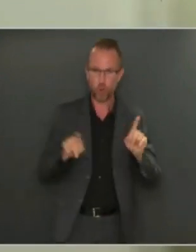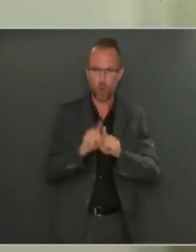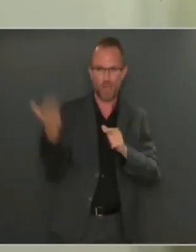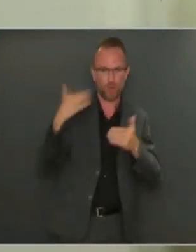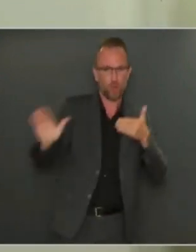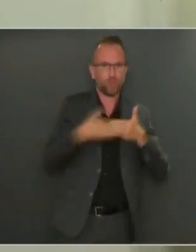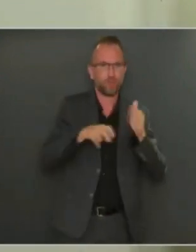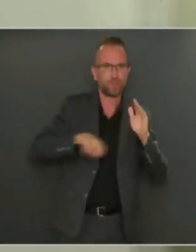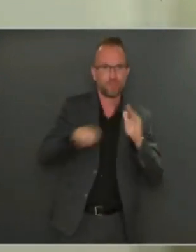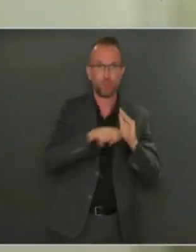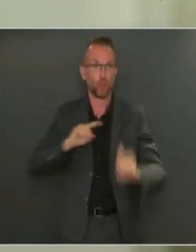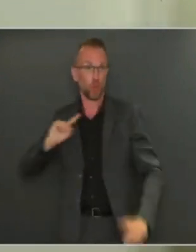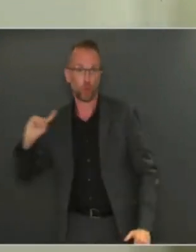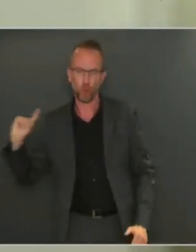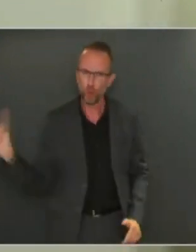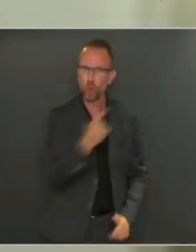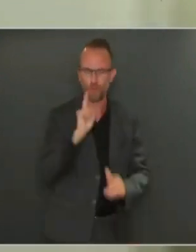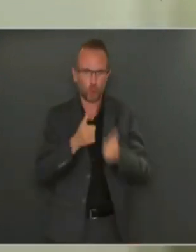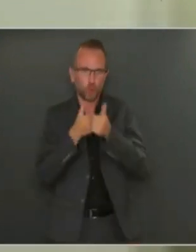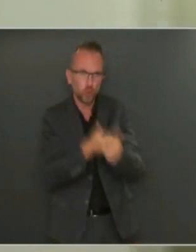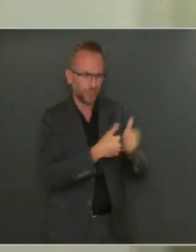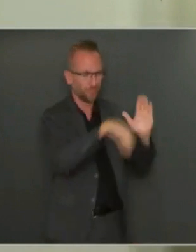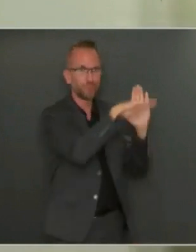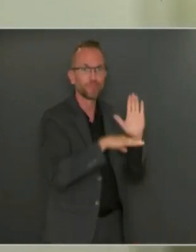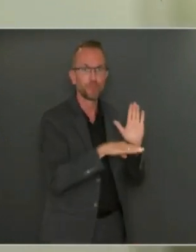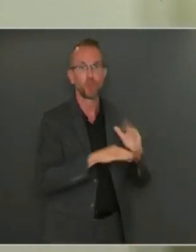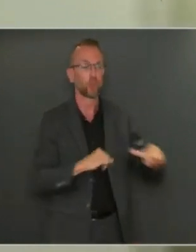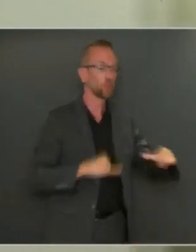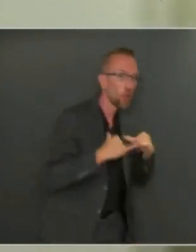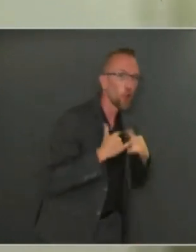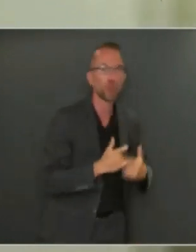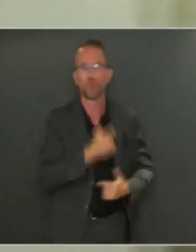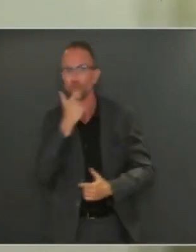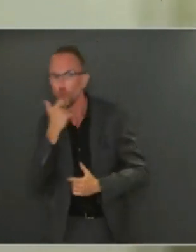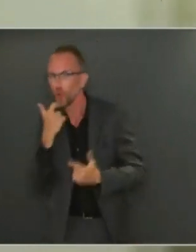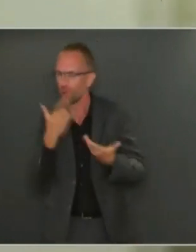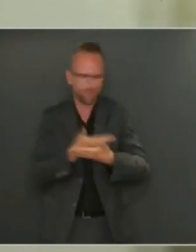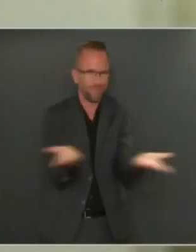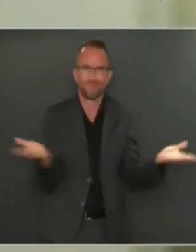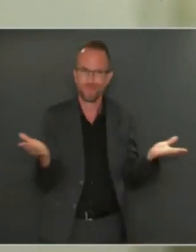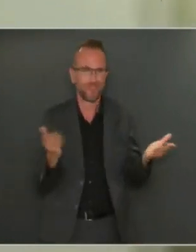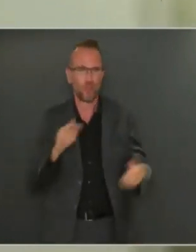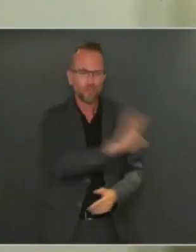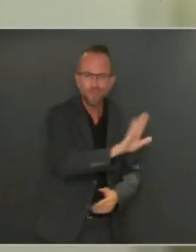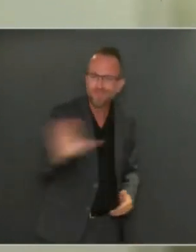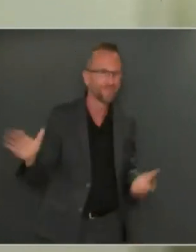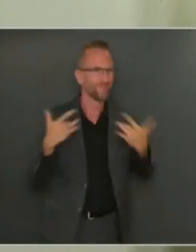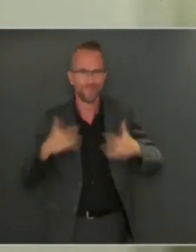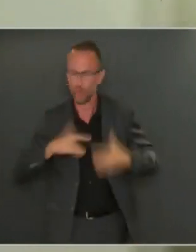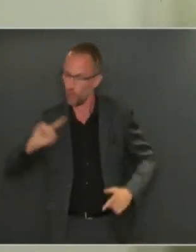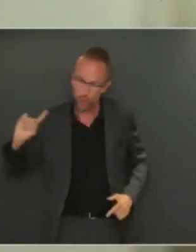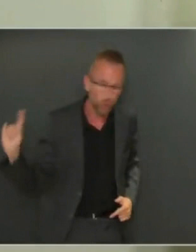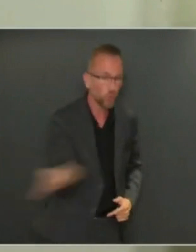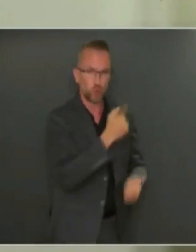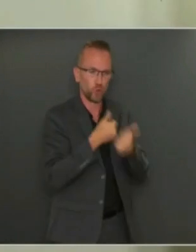bedeutet auch, dass in fremden Ländern, in denen andere Regeln gelten, die Vorsicht dieselbe bleiben muss. Wenn wir unseren Kontakt einschränken,